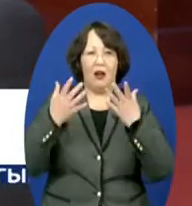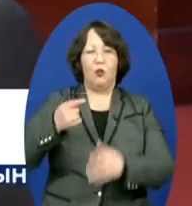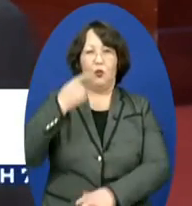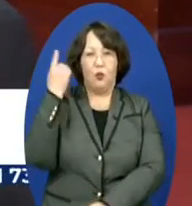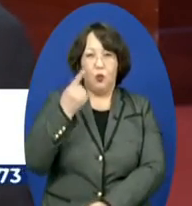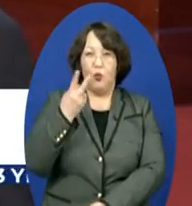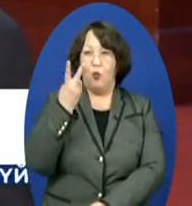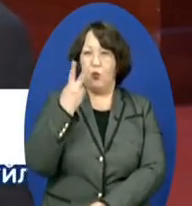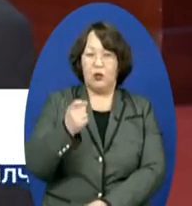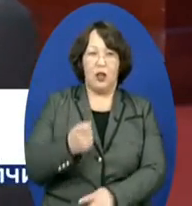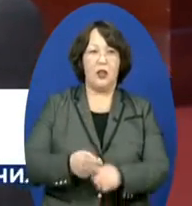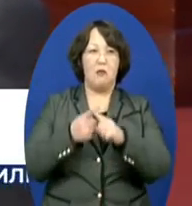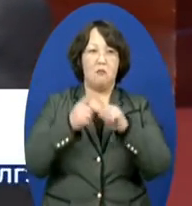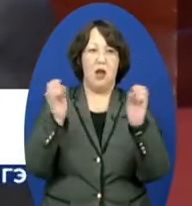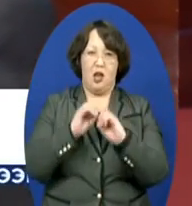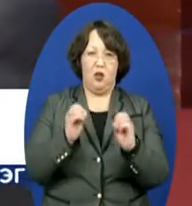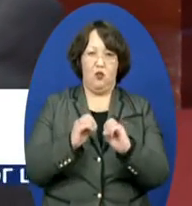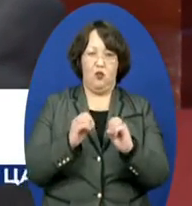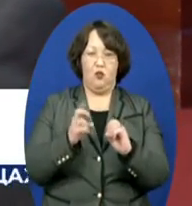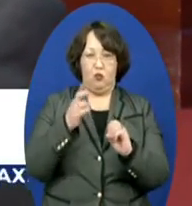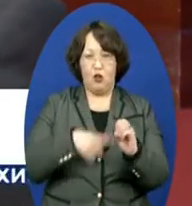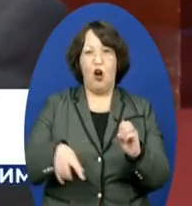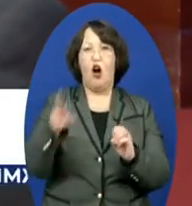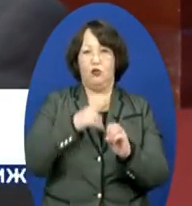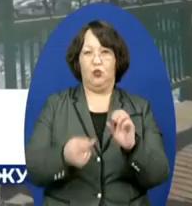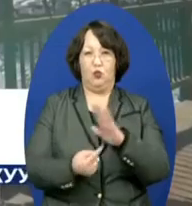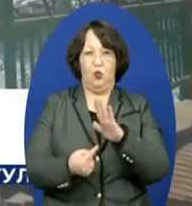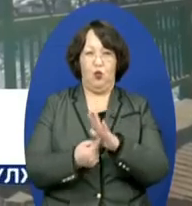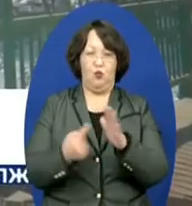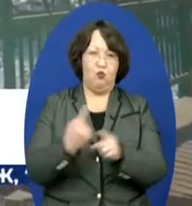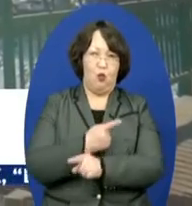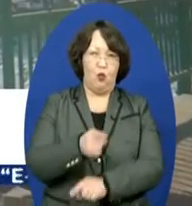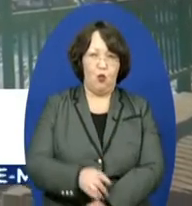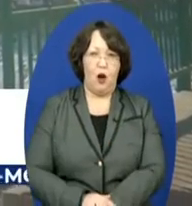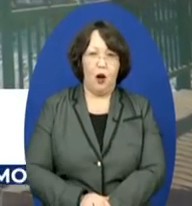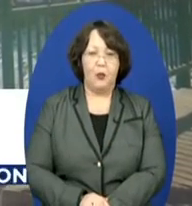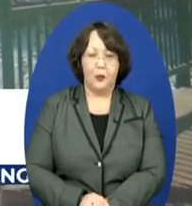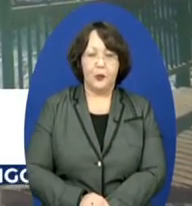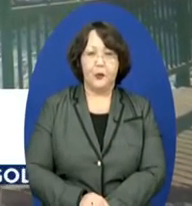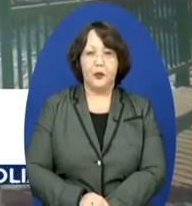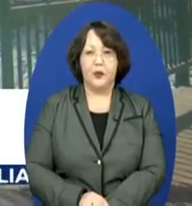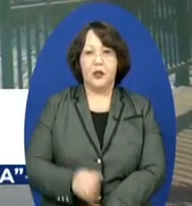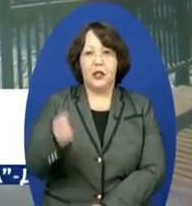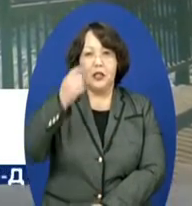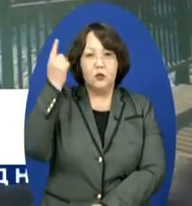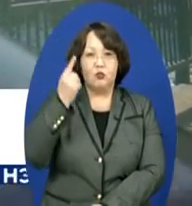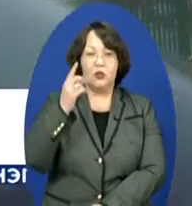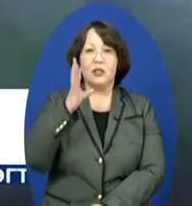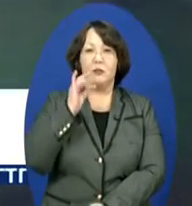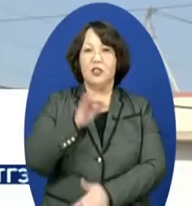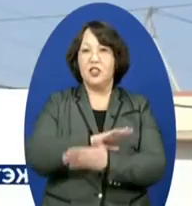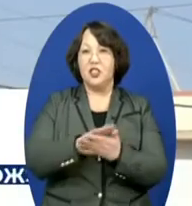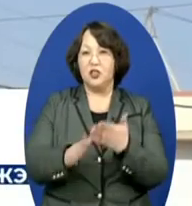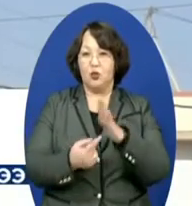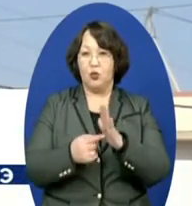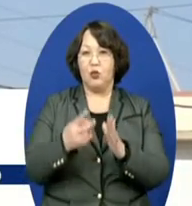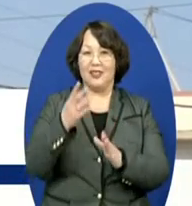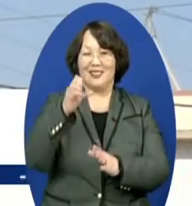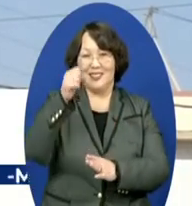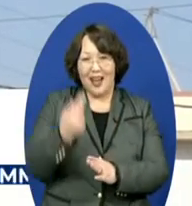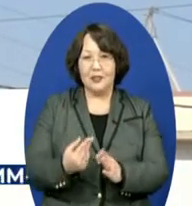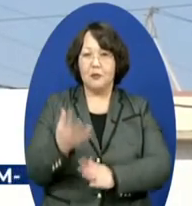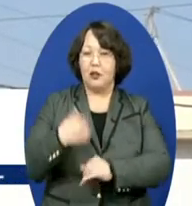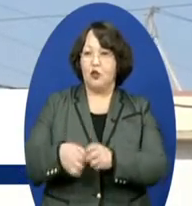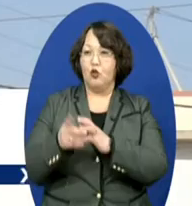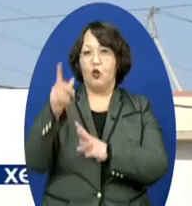үн нэмэхгүй байгаагийн одоо буруу юм. Өнөөдөр эрчим хүчний салбарт шинийг үүсвэр барьж хөрөнгө